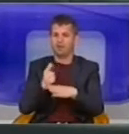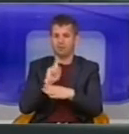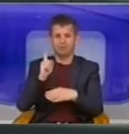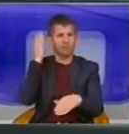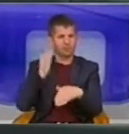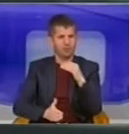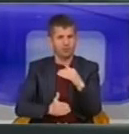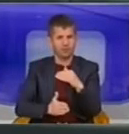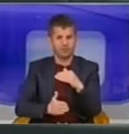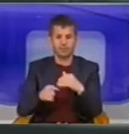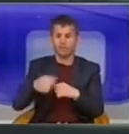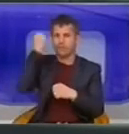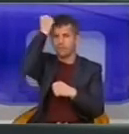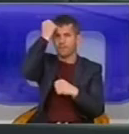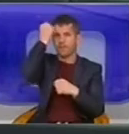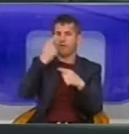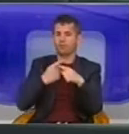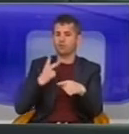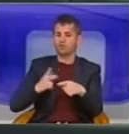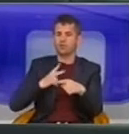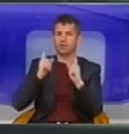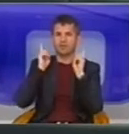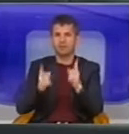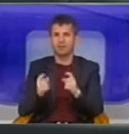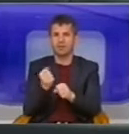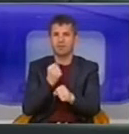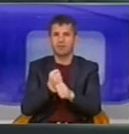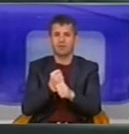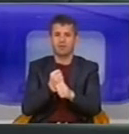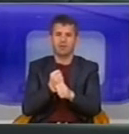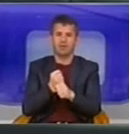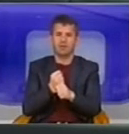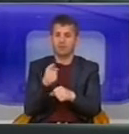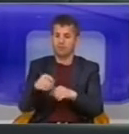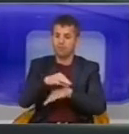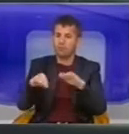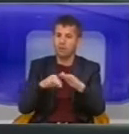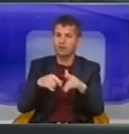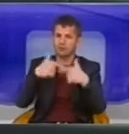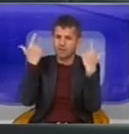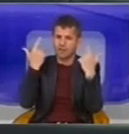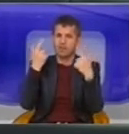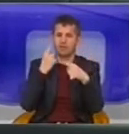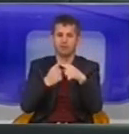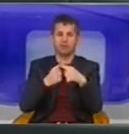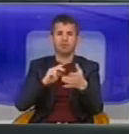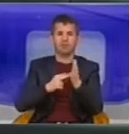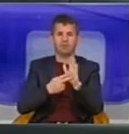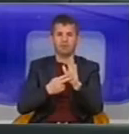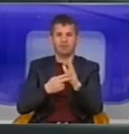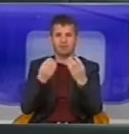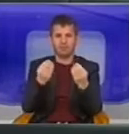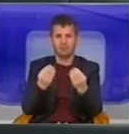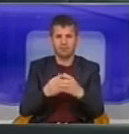fundi. Kosova dhe qytetarët e saj kanë nevojë për veprime konkrete, për projekte të detajuara dhe mirë të planifikuara, për